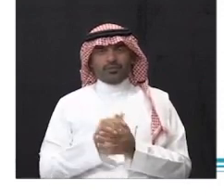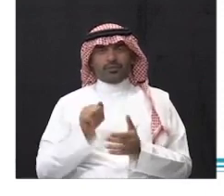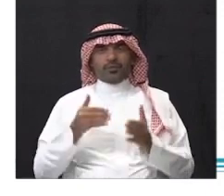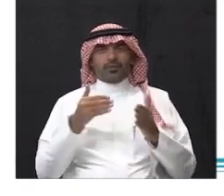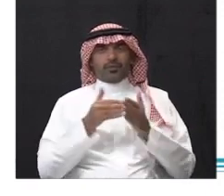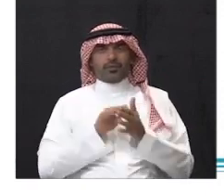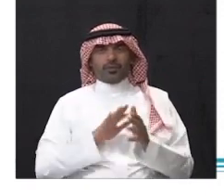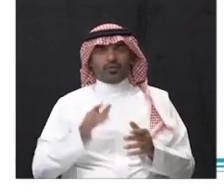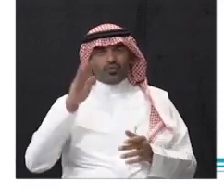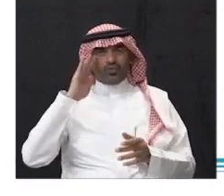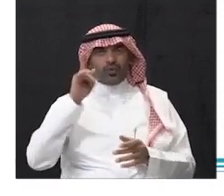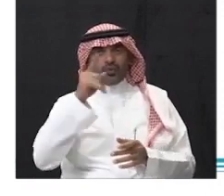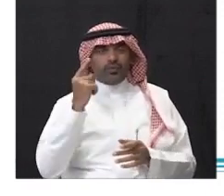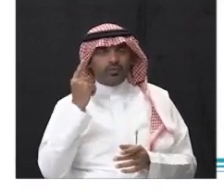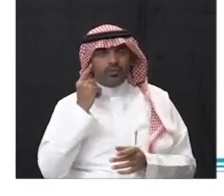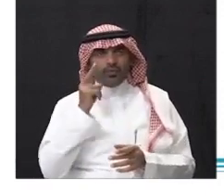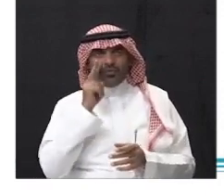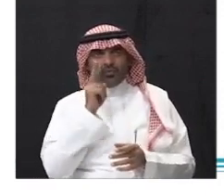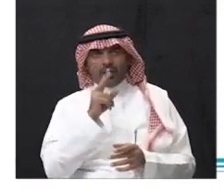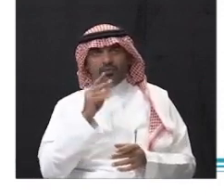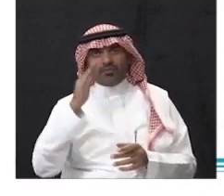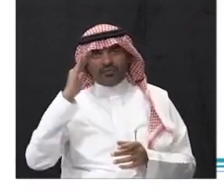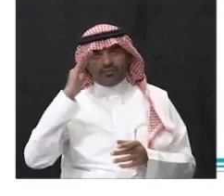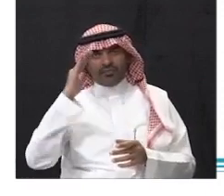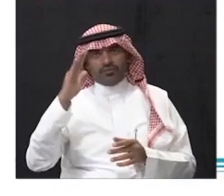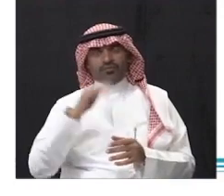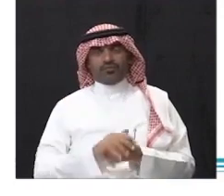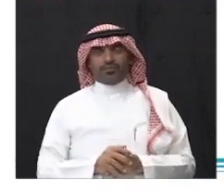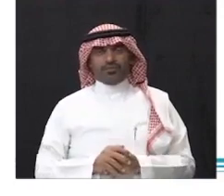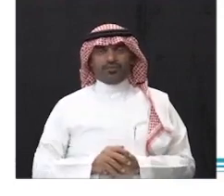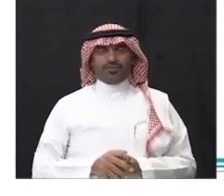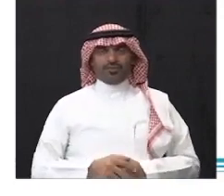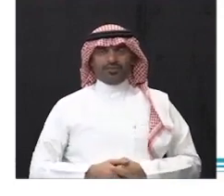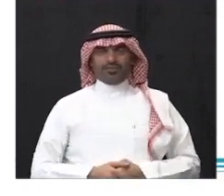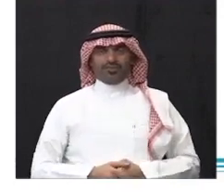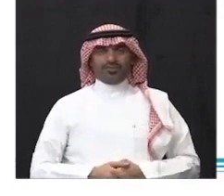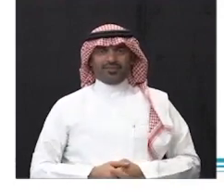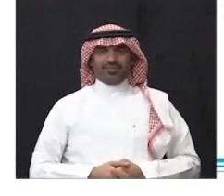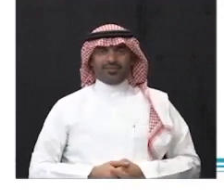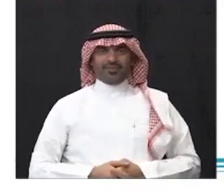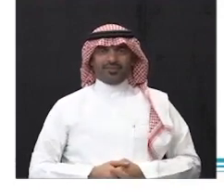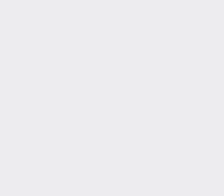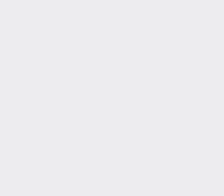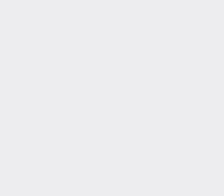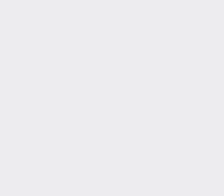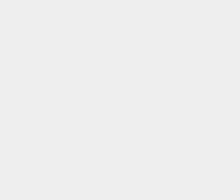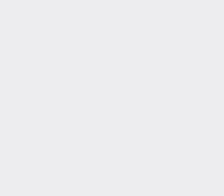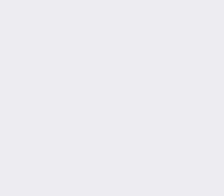أشكركم على حسن إصغائكم وتفاعلكم، والسلام عليكم ورحمة الله وبركاته.